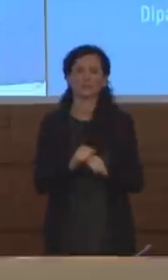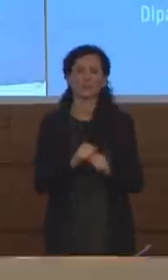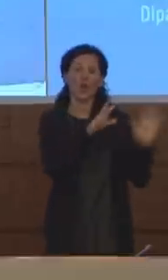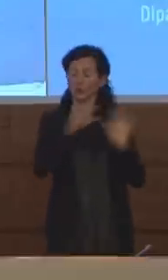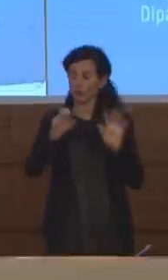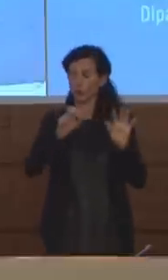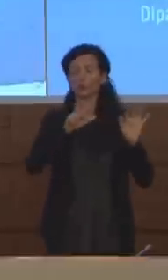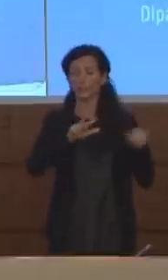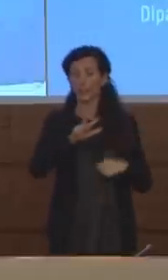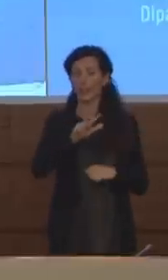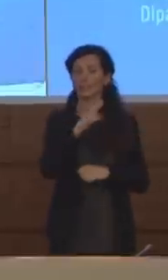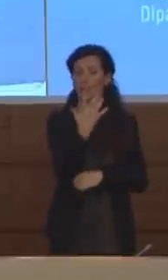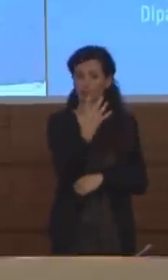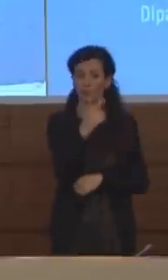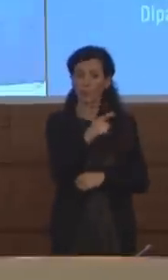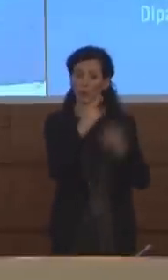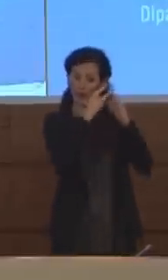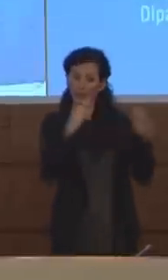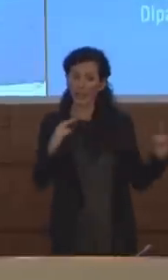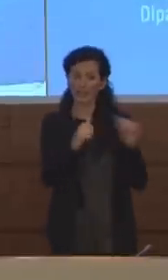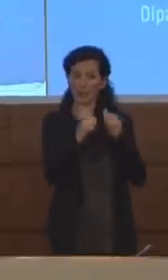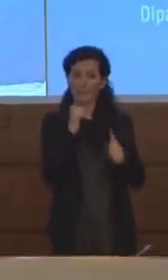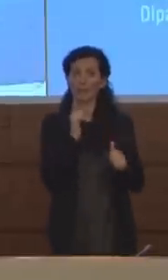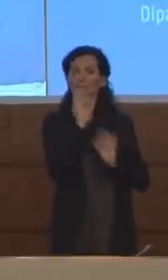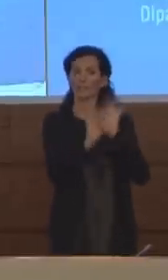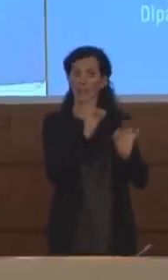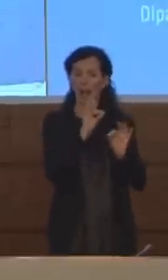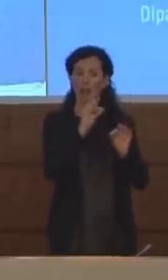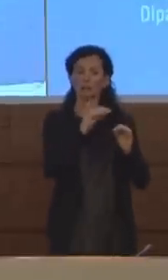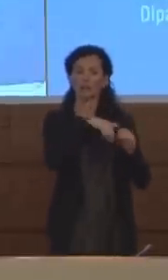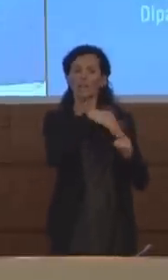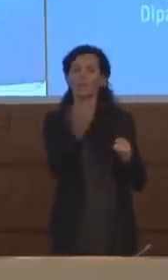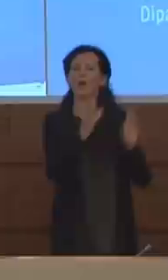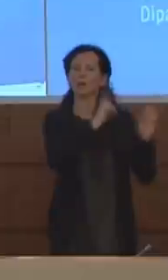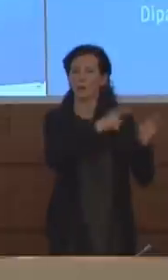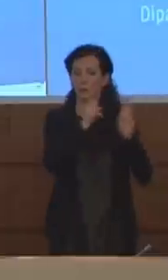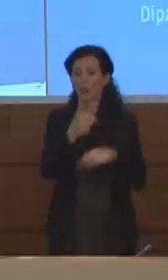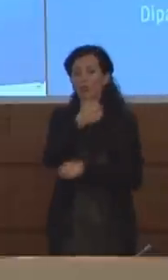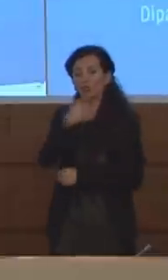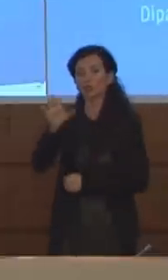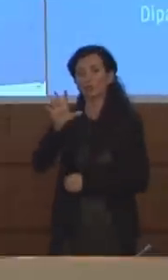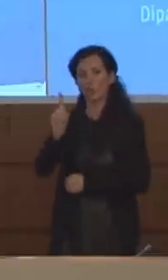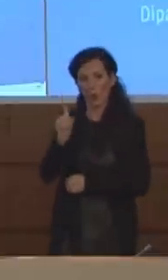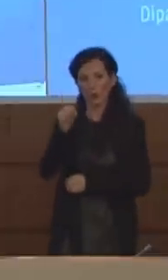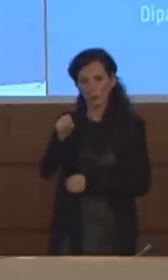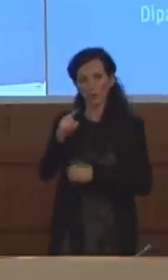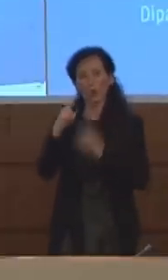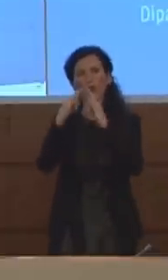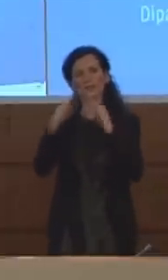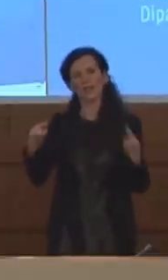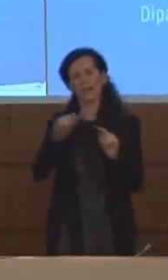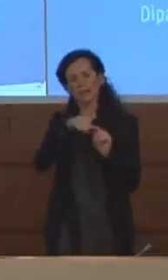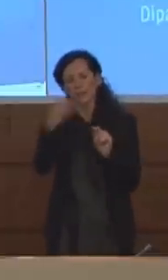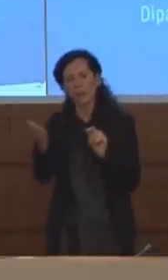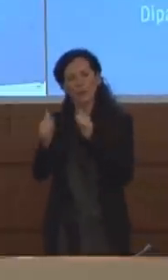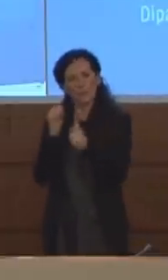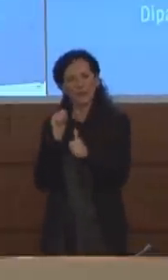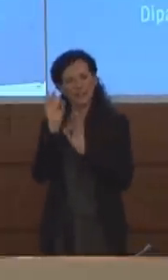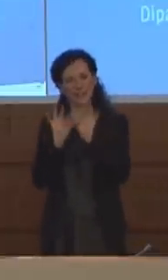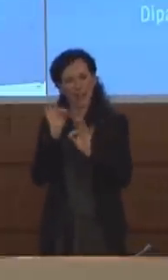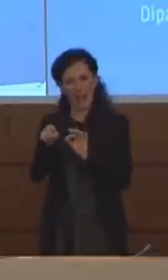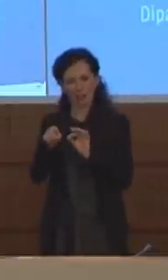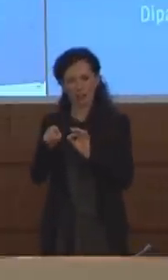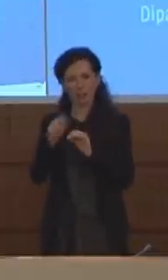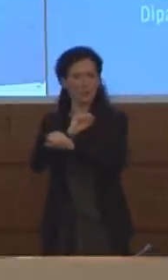835 tende pre trial negli ospedali 151 sono le tende di pre triage negli